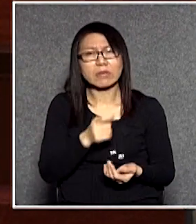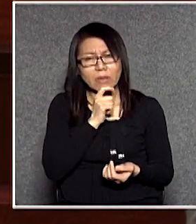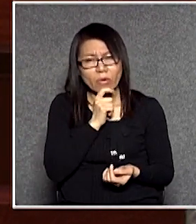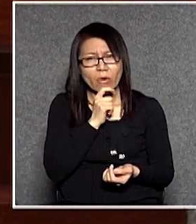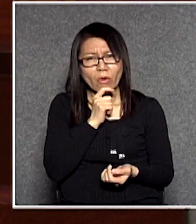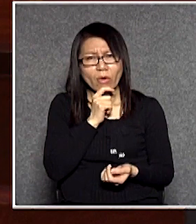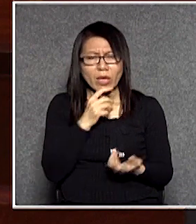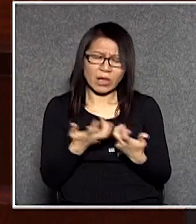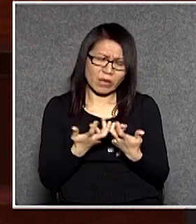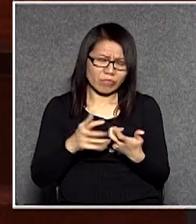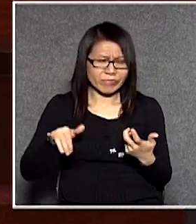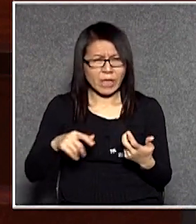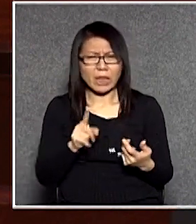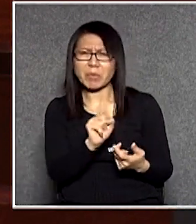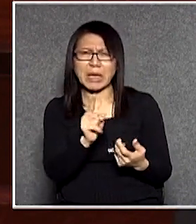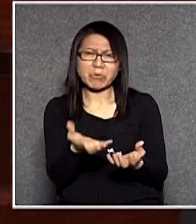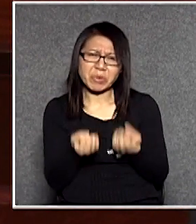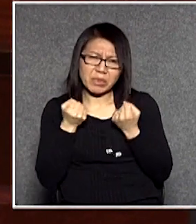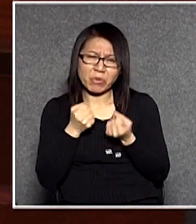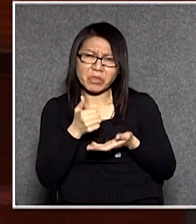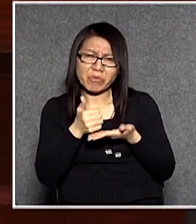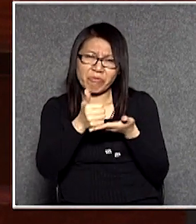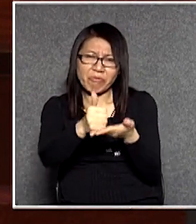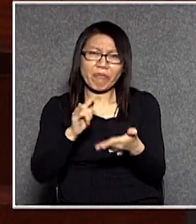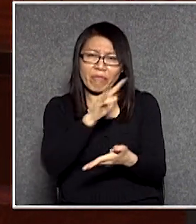乜嘢去接受呢啲邀請咧？請問